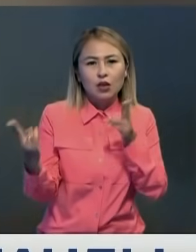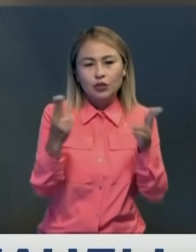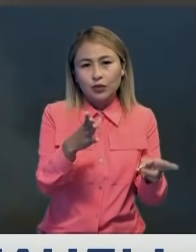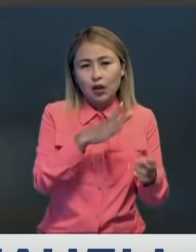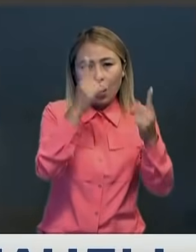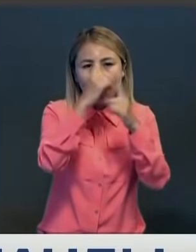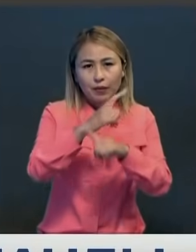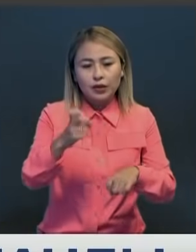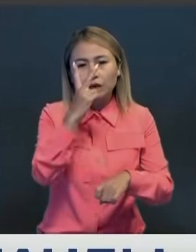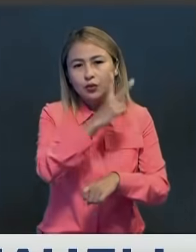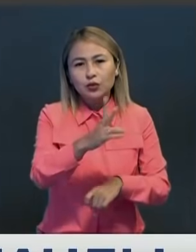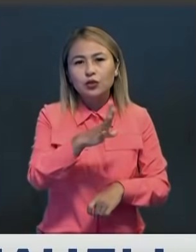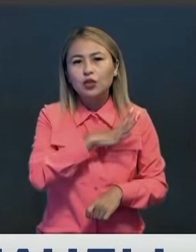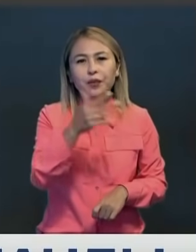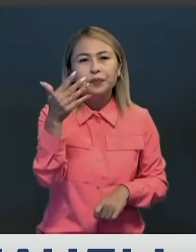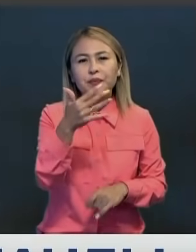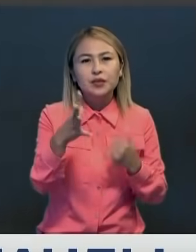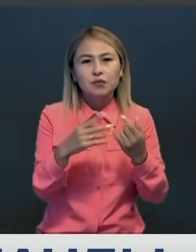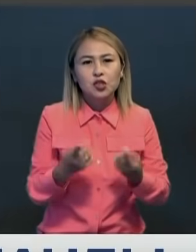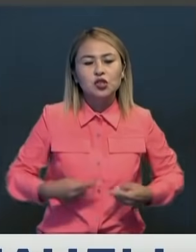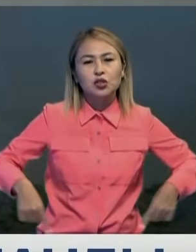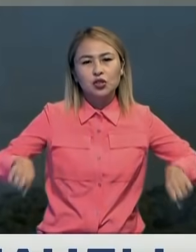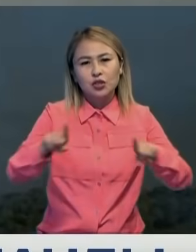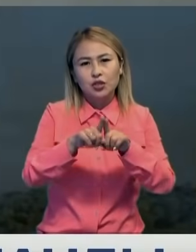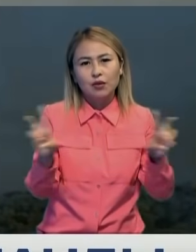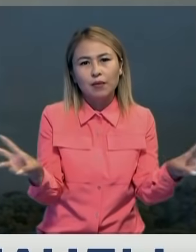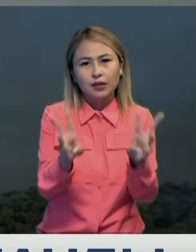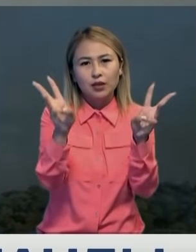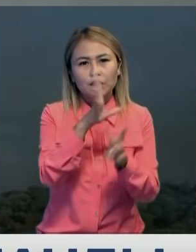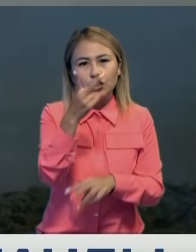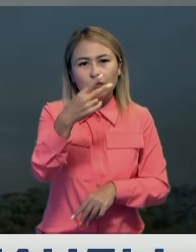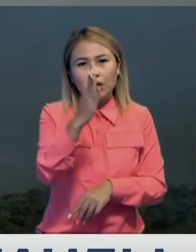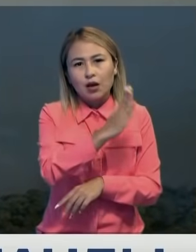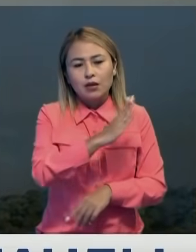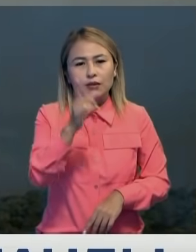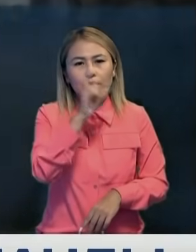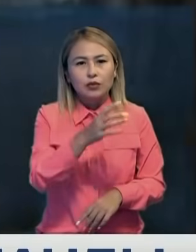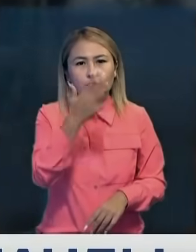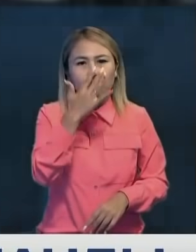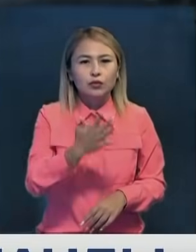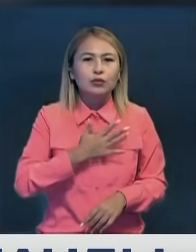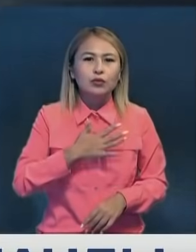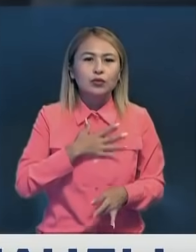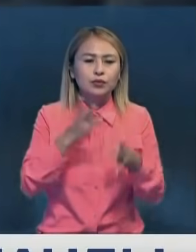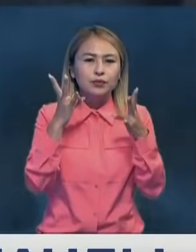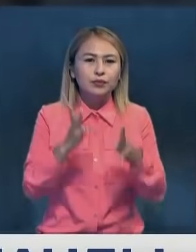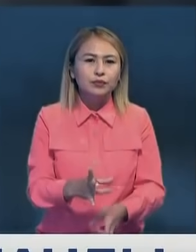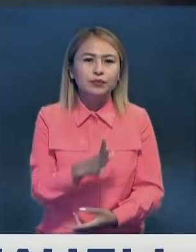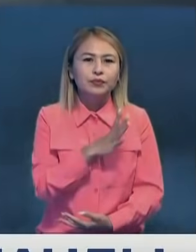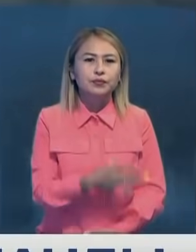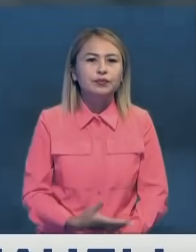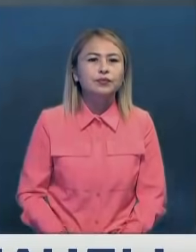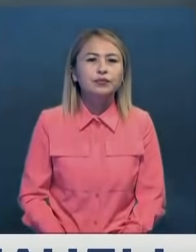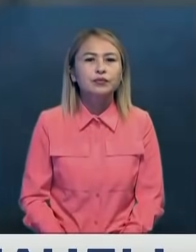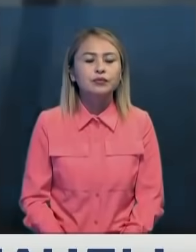кетуге мәжбүр болды. Ақпарат көздерінің хабарлауынша от 5 мың гектар жерге шарпыған. Апаттан 20-дан астам адам түтінге тұншығып